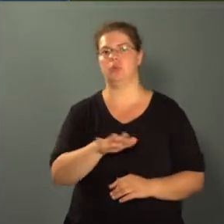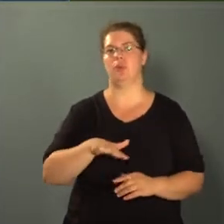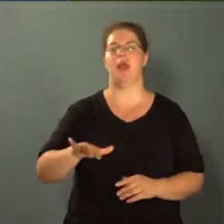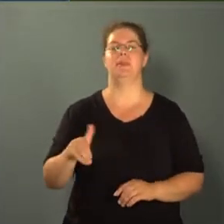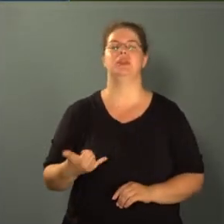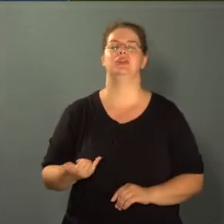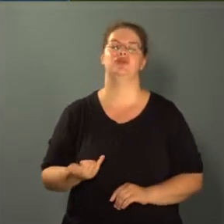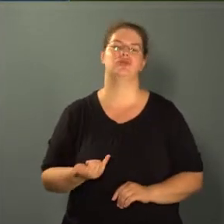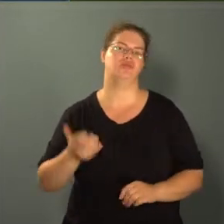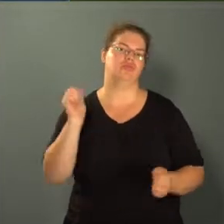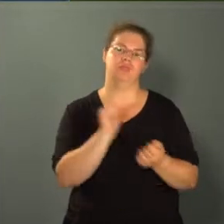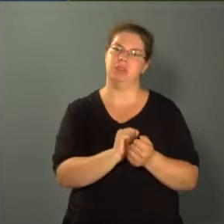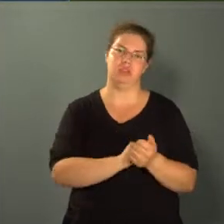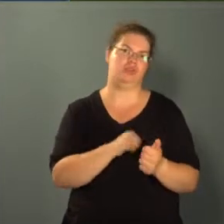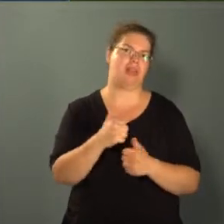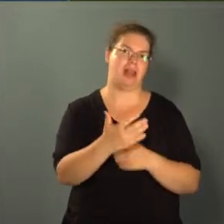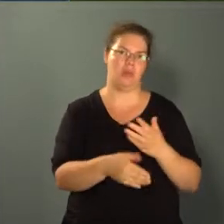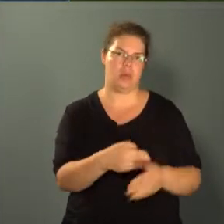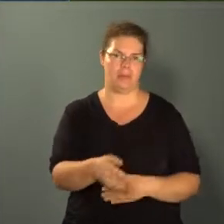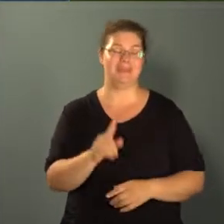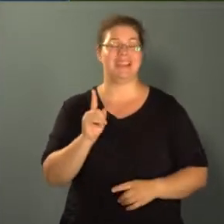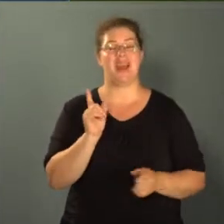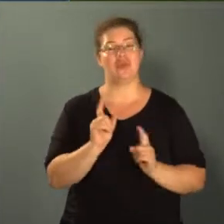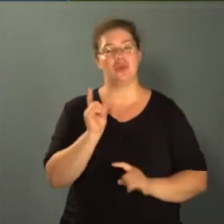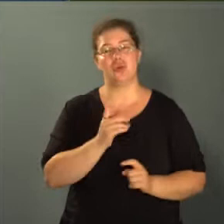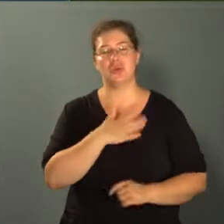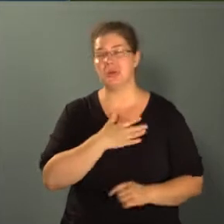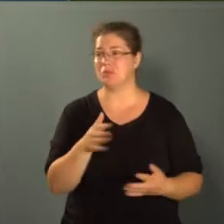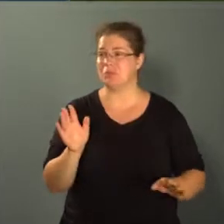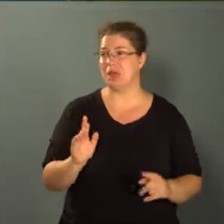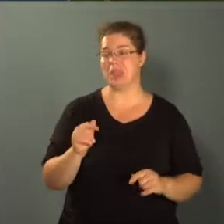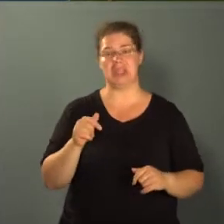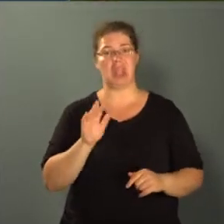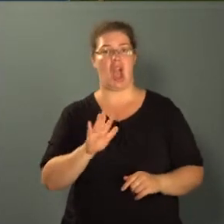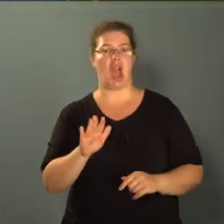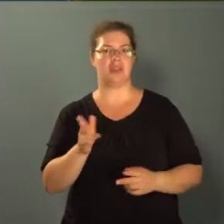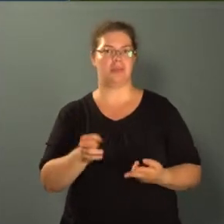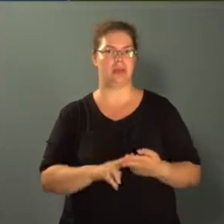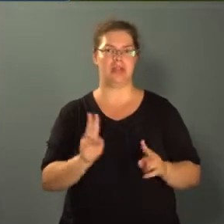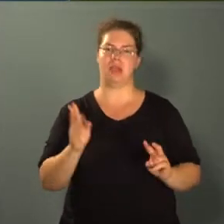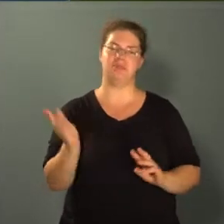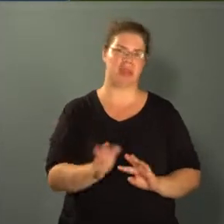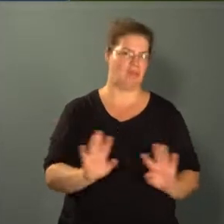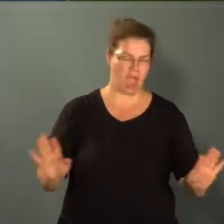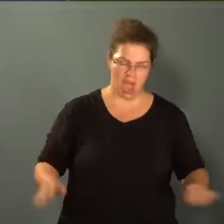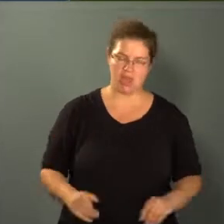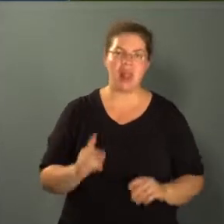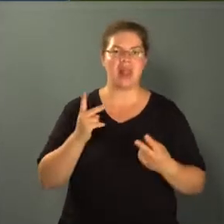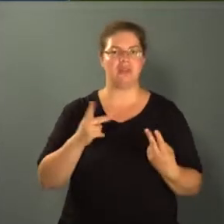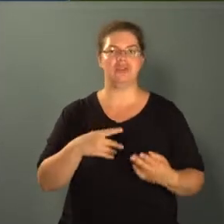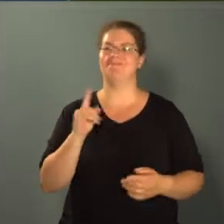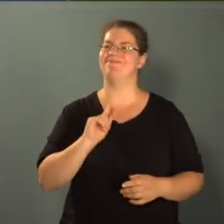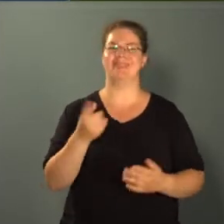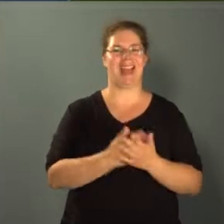és biztos, hogy előrébb vannak, de én úgy gondolom, hogy bárkit itt hazai pályán meg lehet verni, tehát itt a legfontosabb nekem az, hogy ne legyen